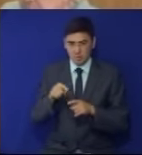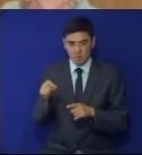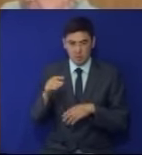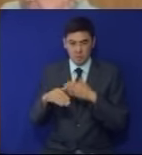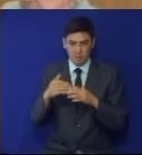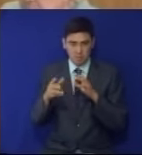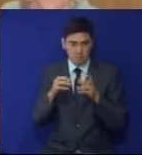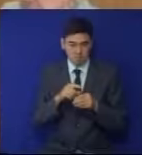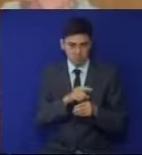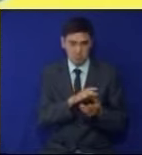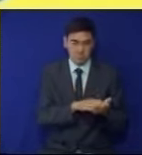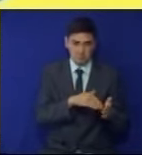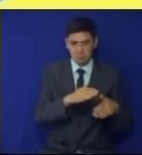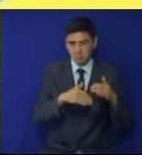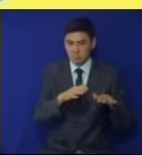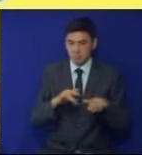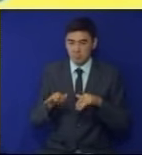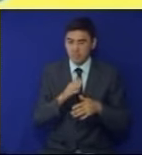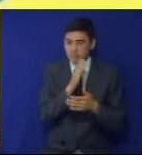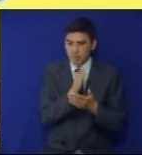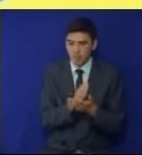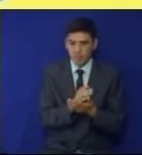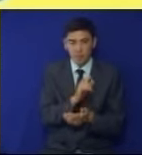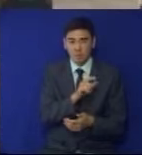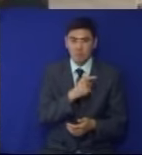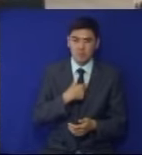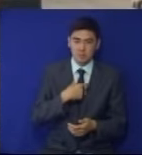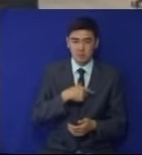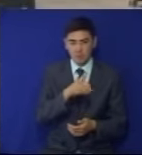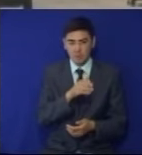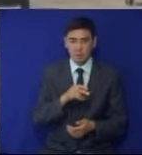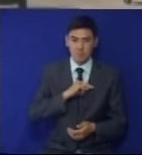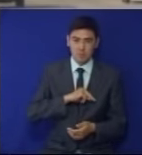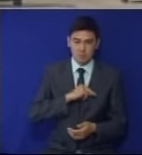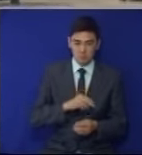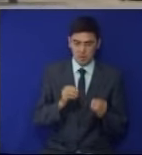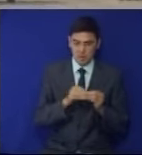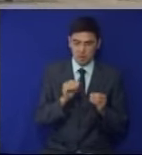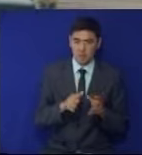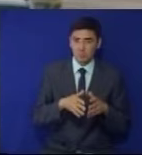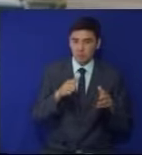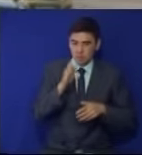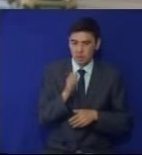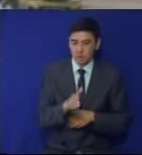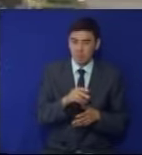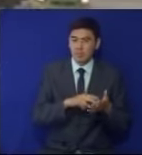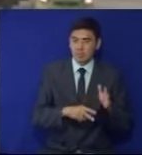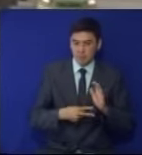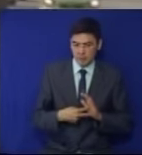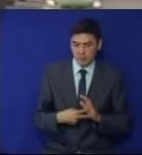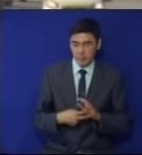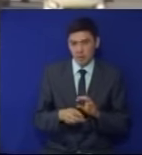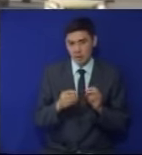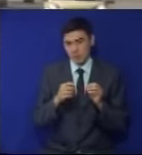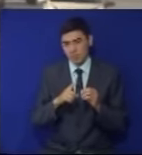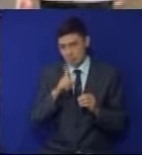бойынша шаралар жалғасуда. Биыл жобаға өзін-өзі қамтыған және жұмыссыз 10 мың адам қатысады деп жоспарланған. Үстіміздегі жылдың